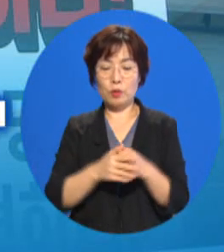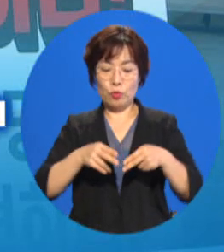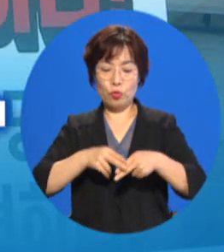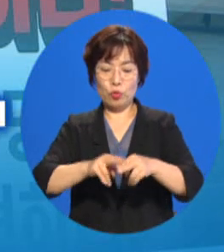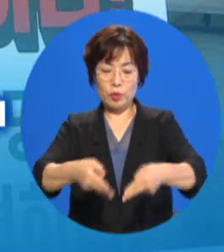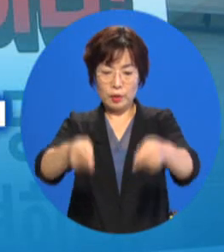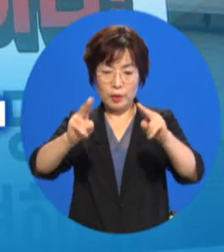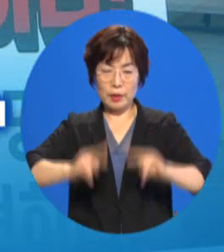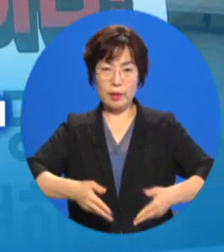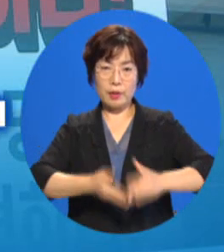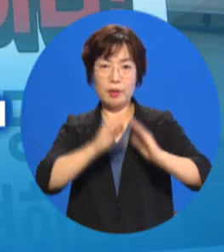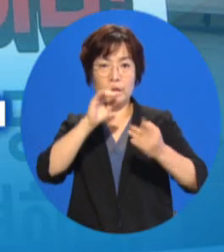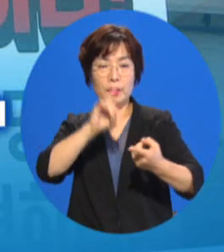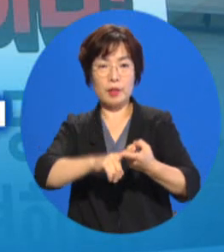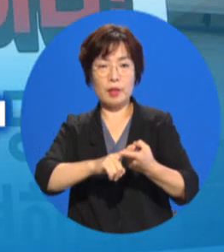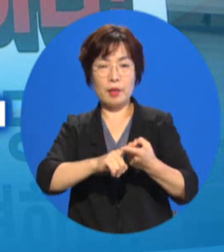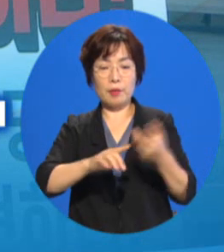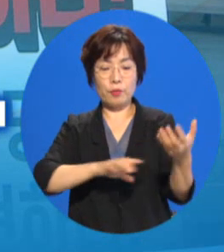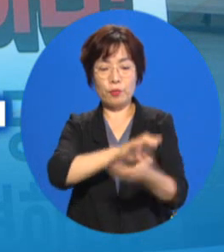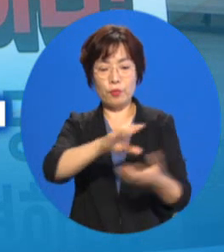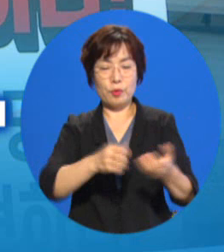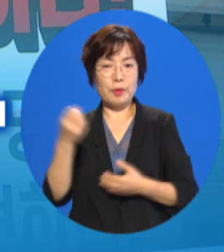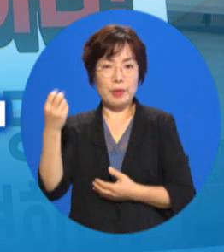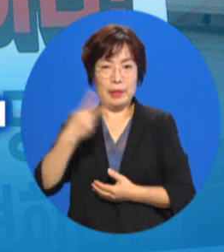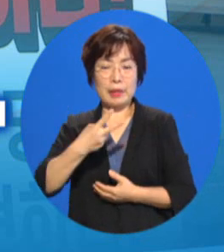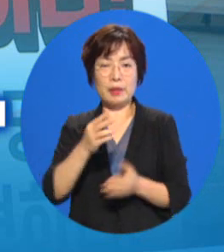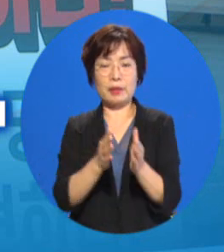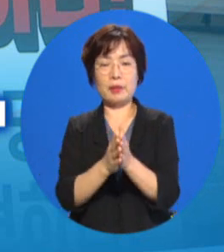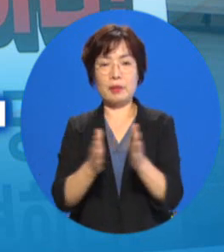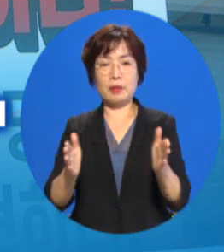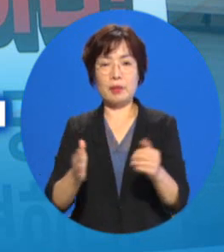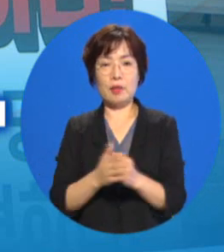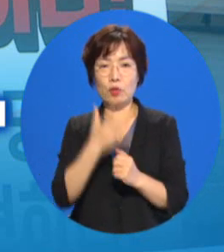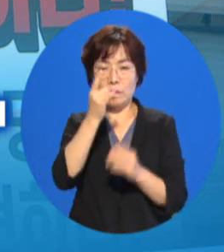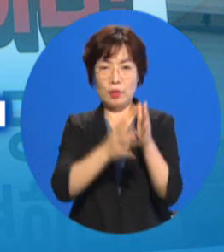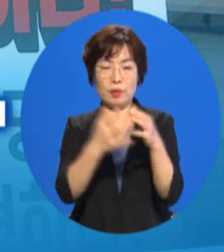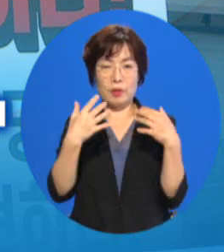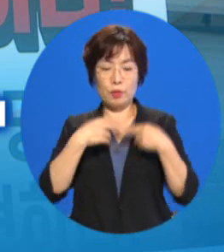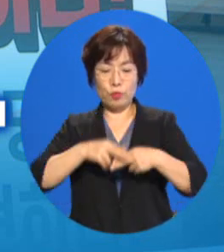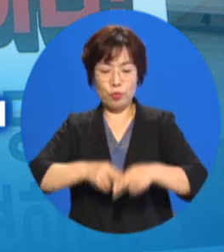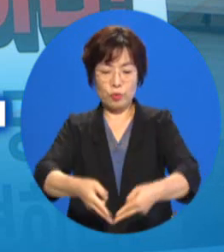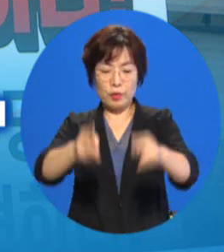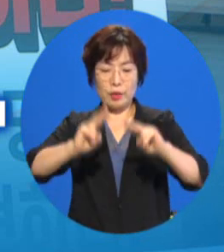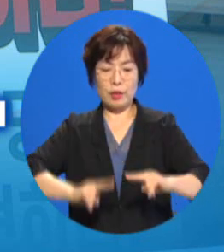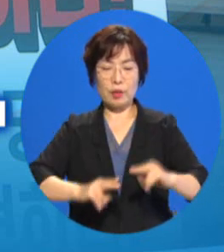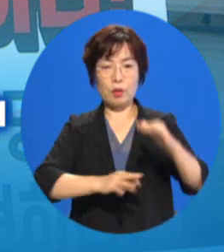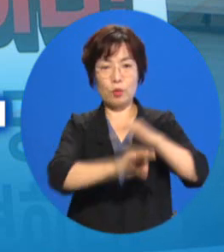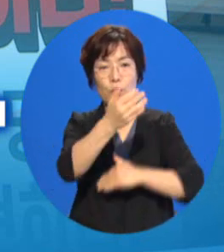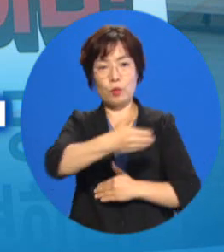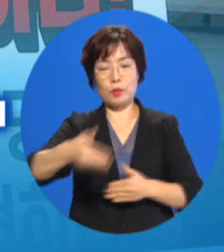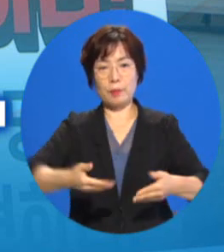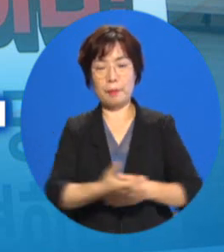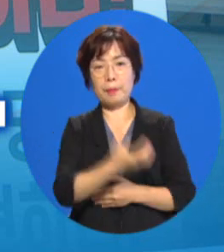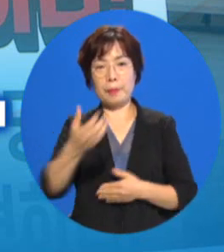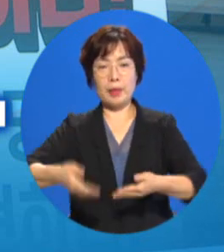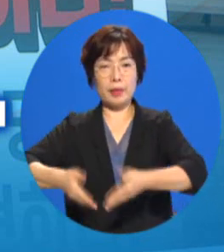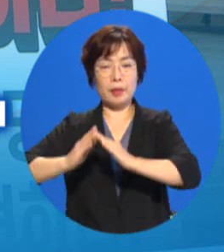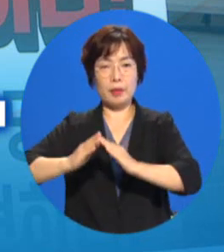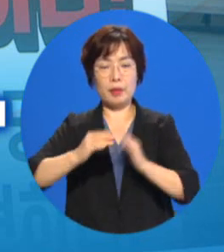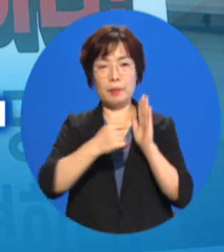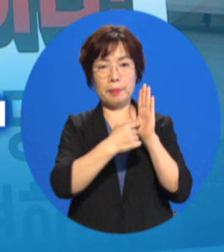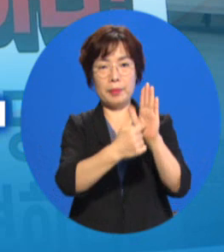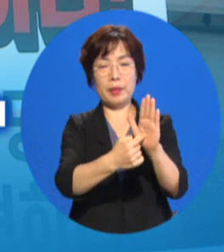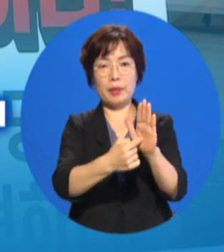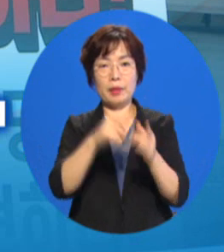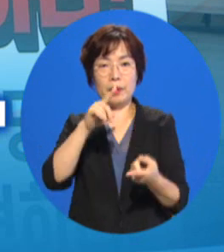출렁다리 설치 사업을 둘러싸고 논란에 다시 불이 붙고 있습니다. 순천시가 출렁다리를 동천으로 옮겨 설치하겠다는 입장을